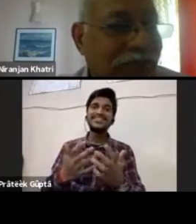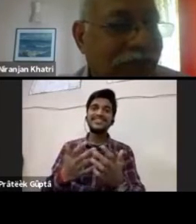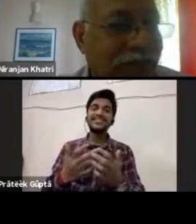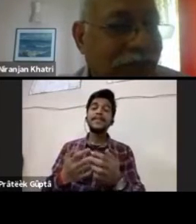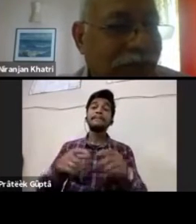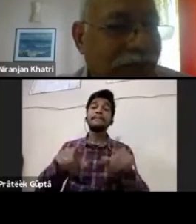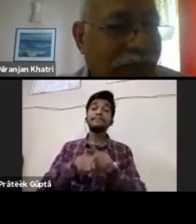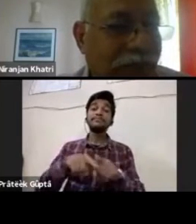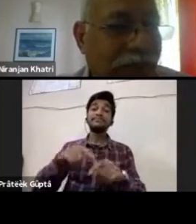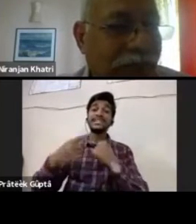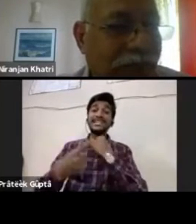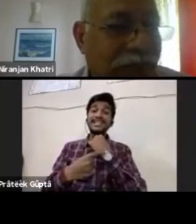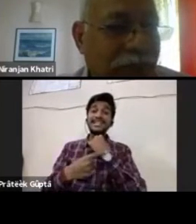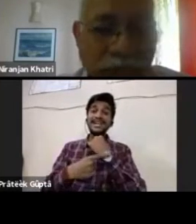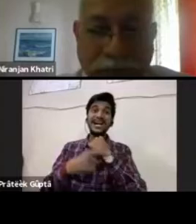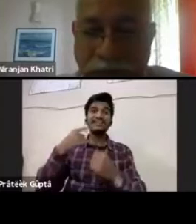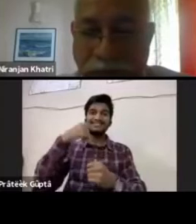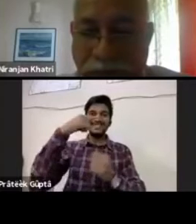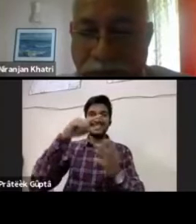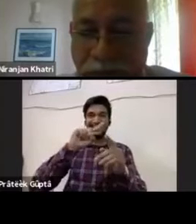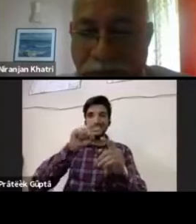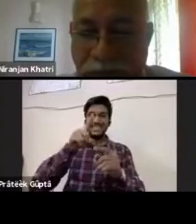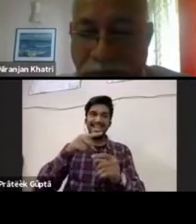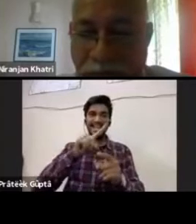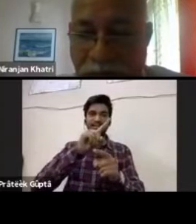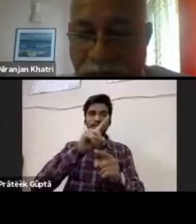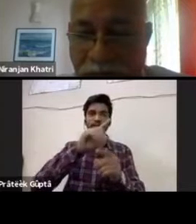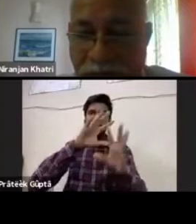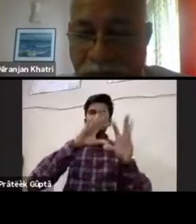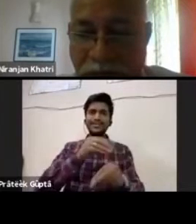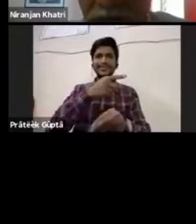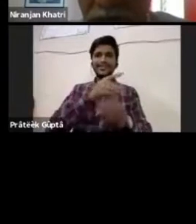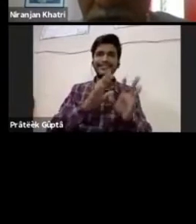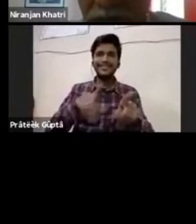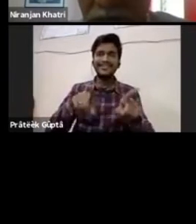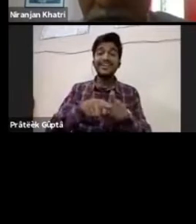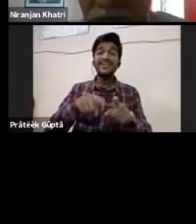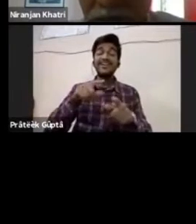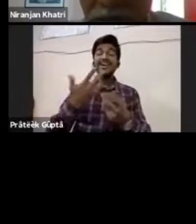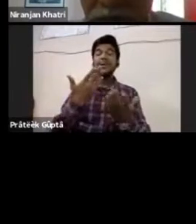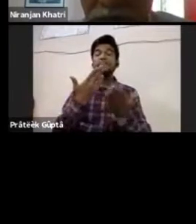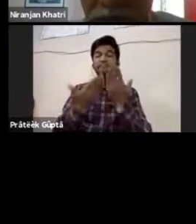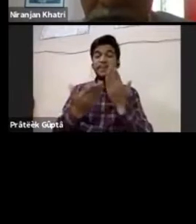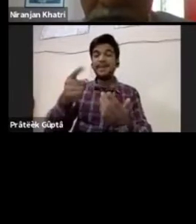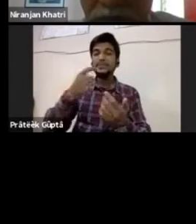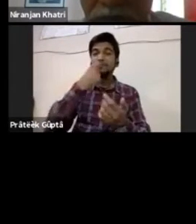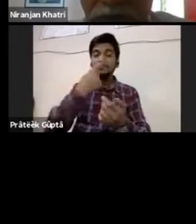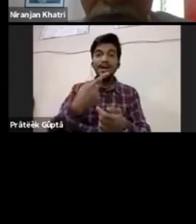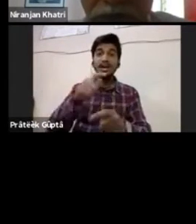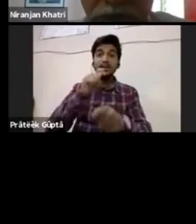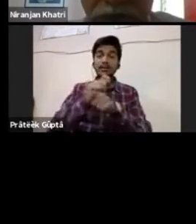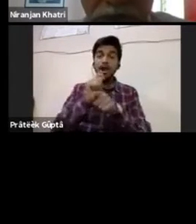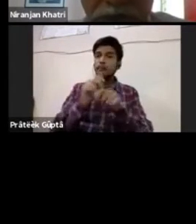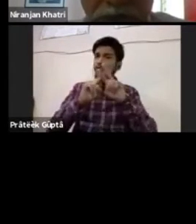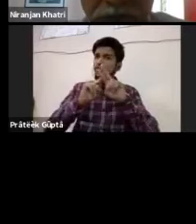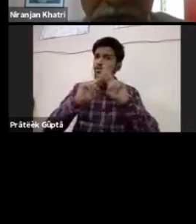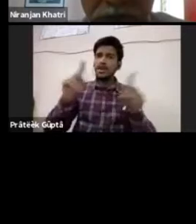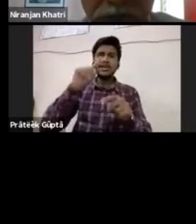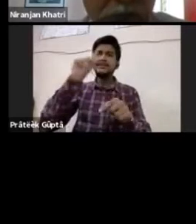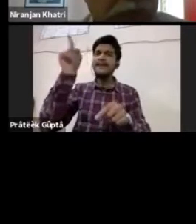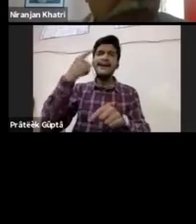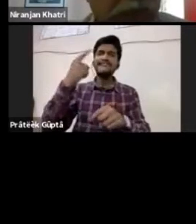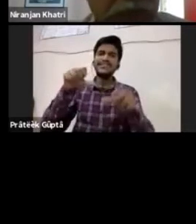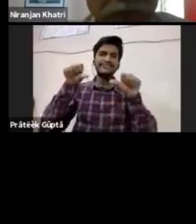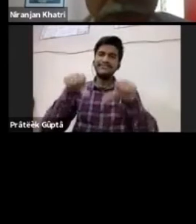तो अल्टीमेटली डिसेबिलिटी इज अ रिलेटिव टर्म। तो ये बाउंड्री जब एबल लोगों ने एक दूसरे के बीच में